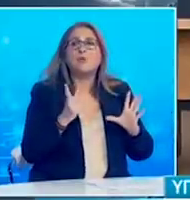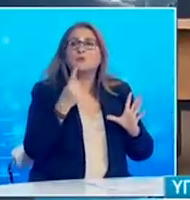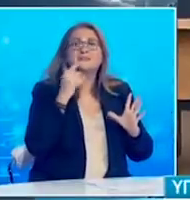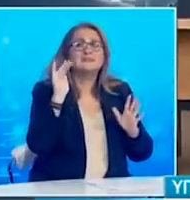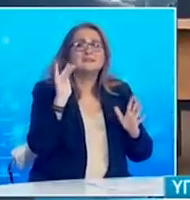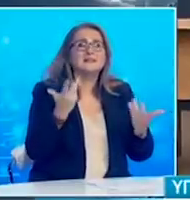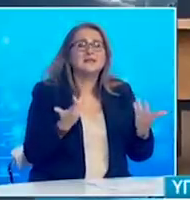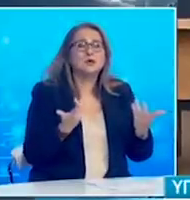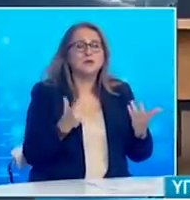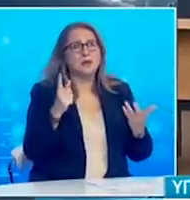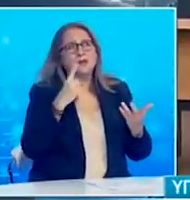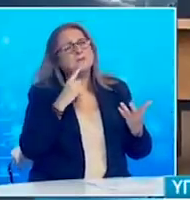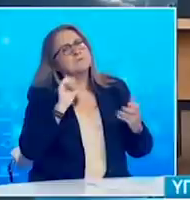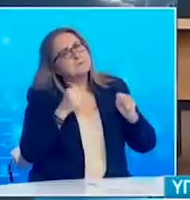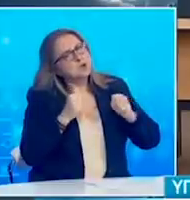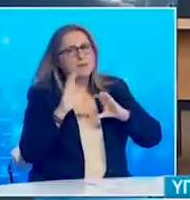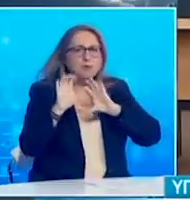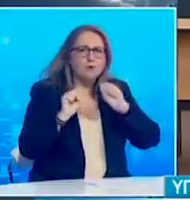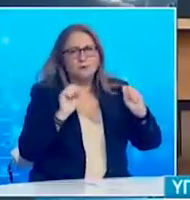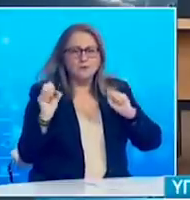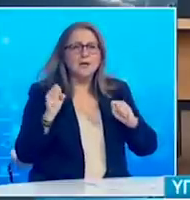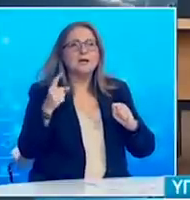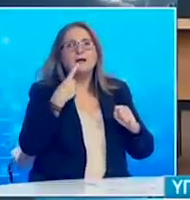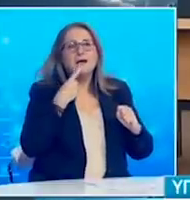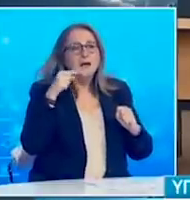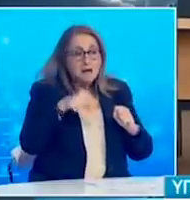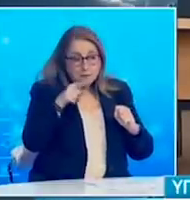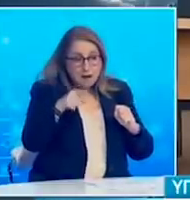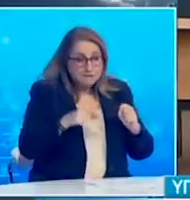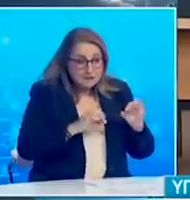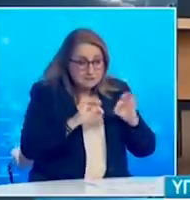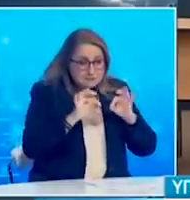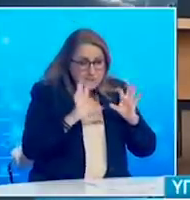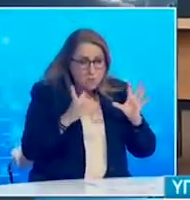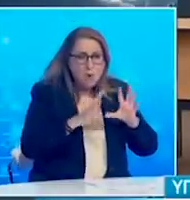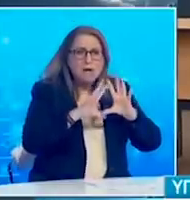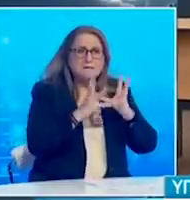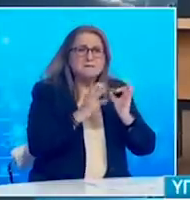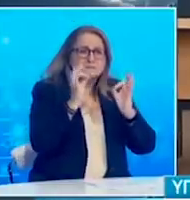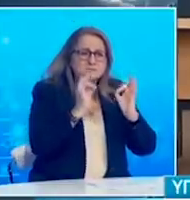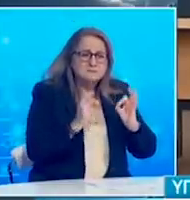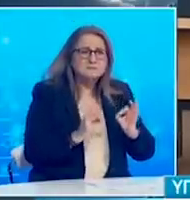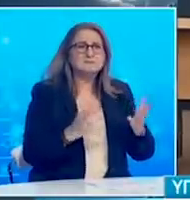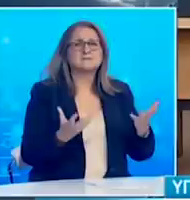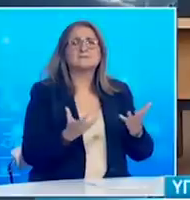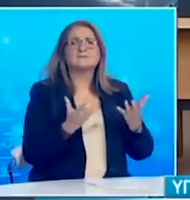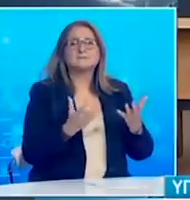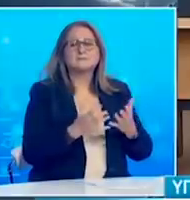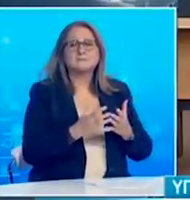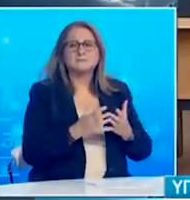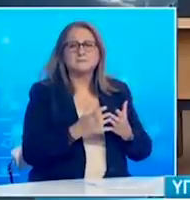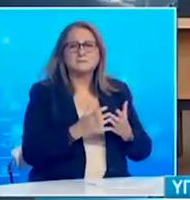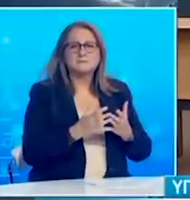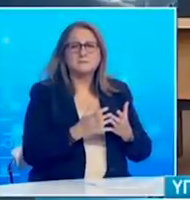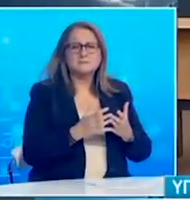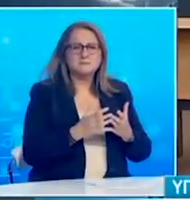που εξετάζεστε, ποια είναι η διασπορά του ιού σήμερα στην Ελλάδα, η διασπορά, όχι πέντε κρούσματα εδώ,